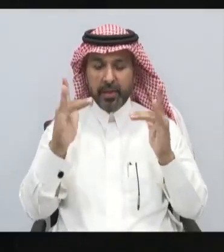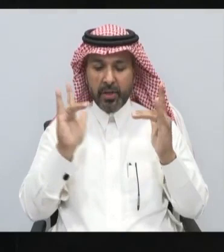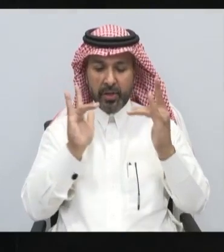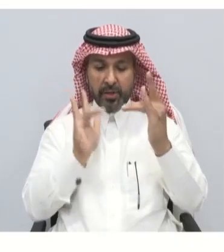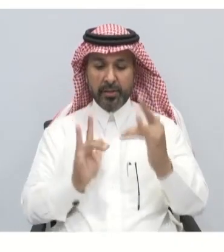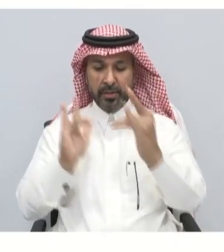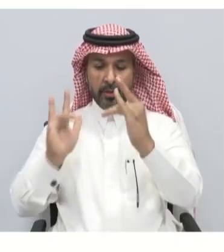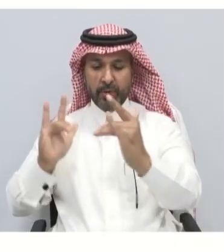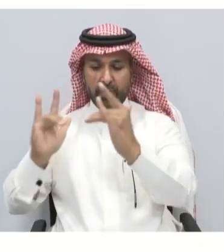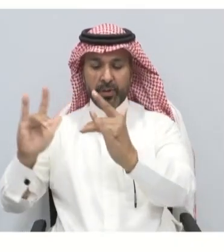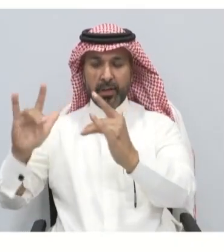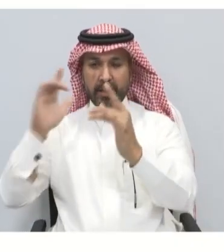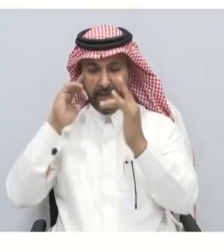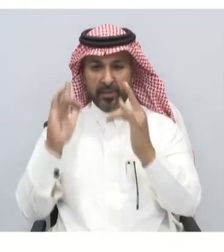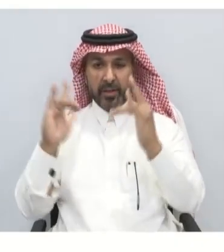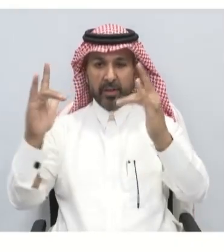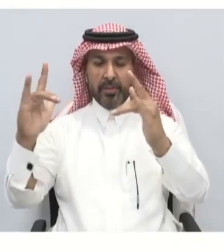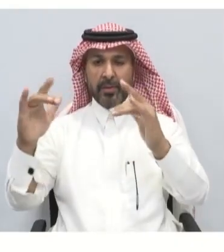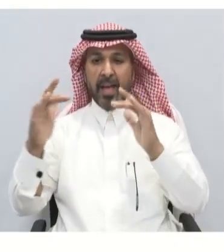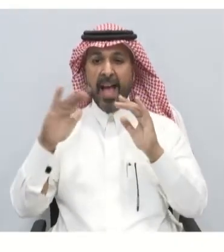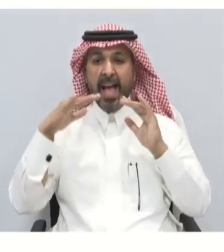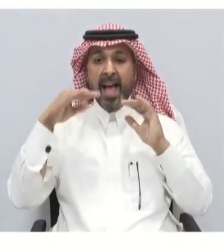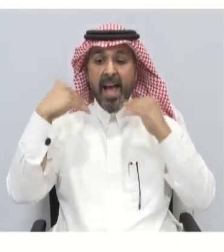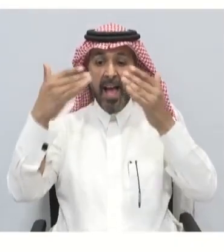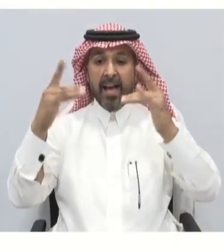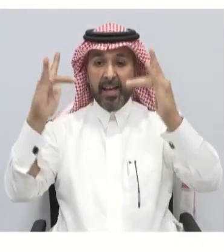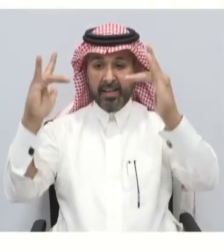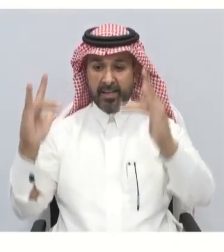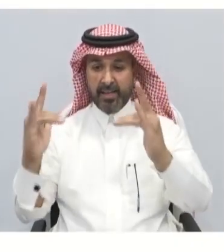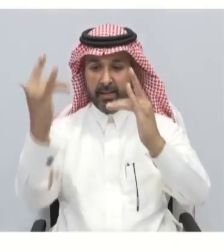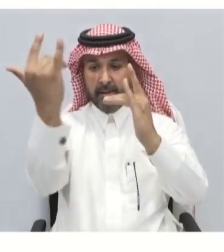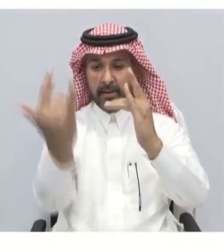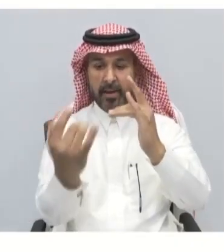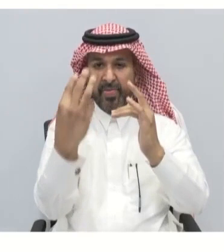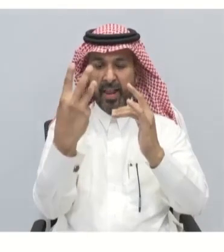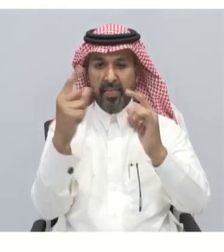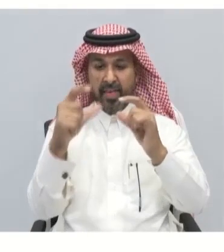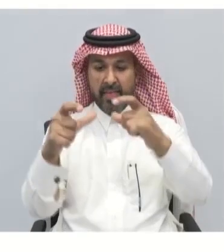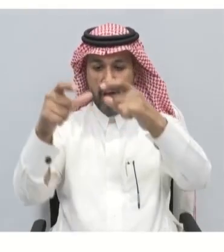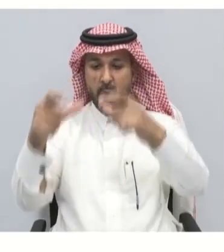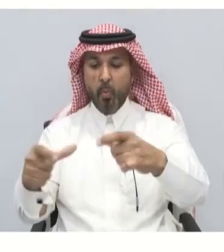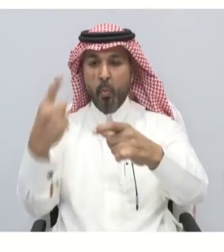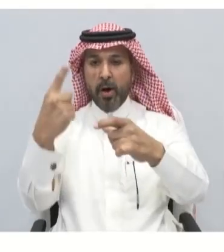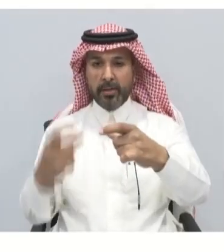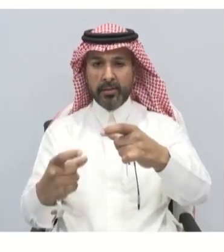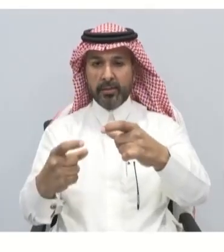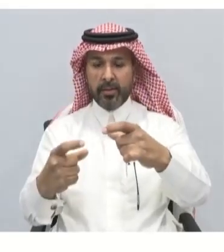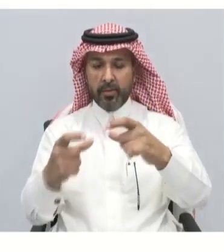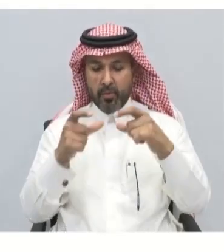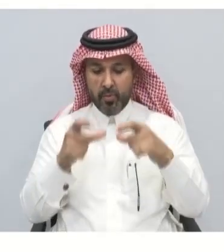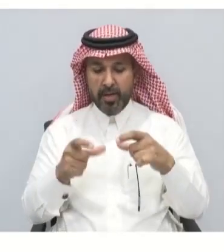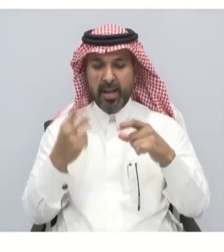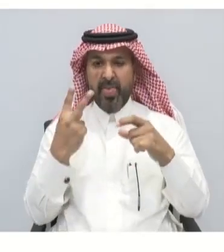كوناه النموذج اللي كوناه هنا ساعدني على اني اكتشف ان الطاوله الاولى